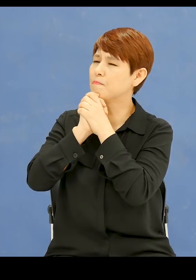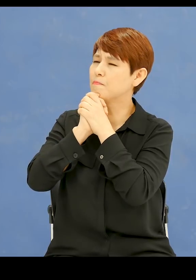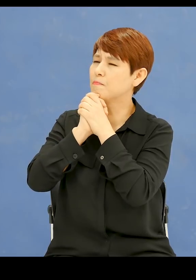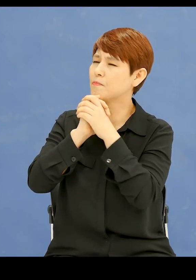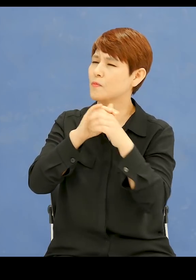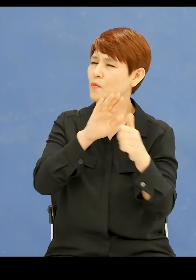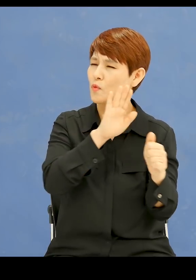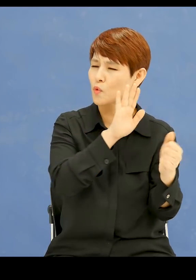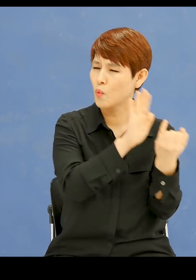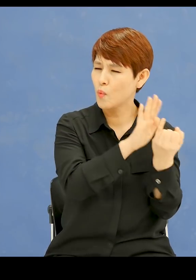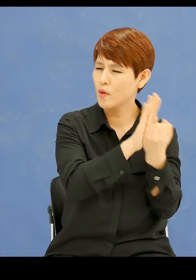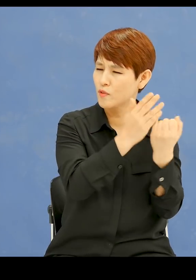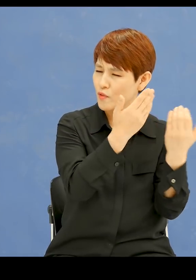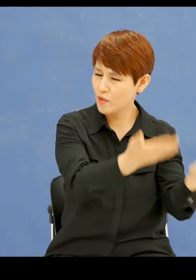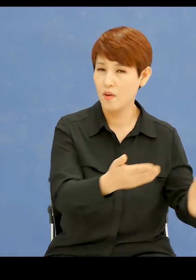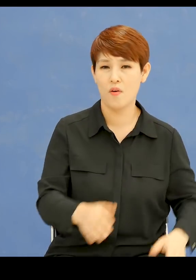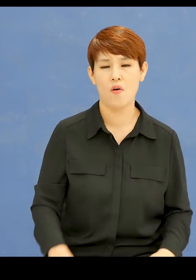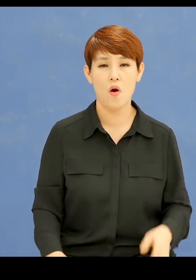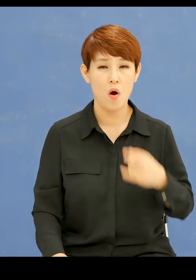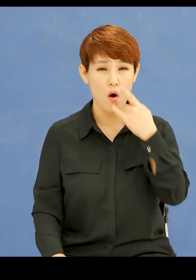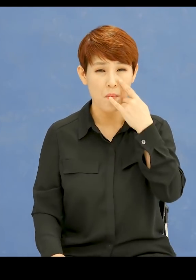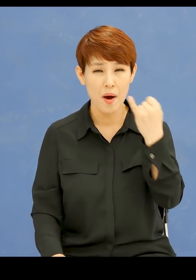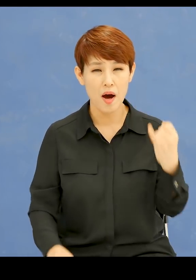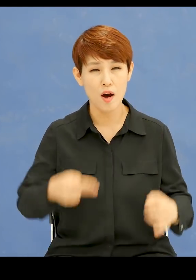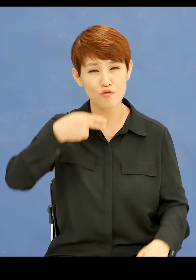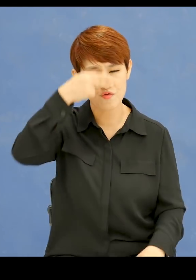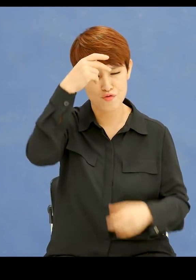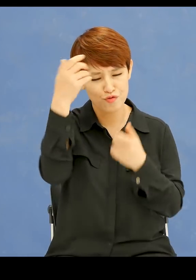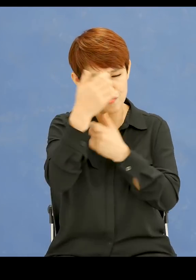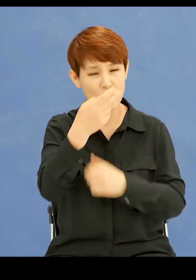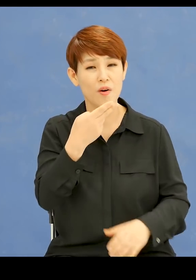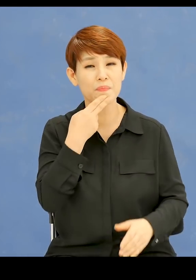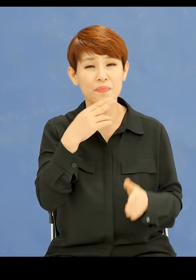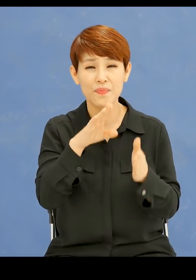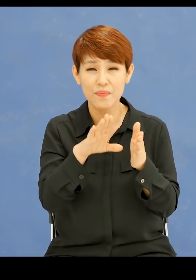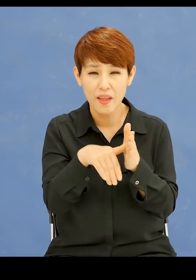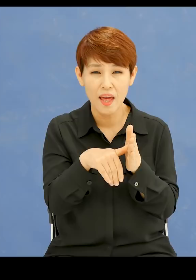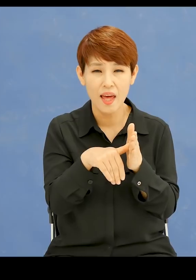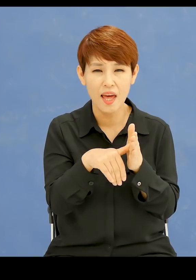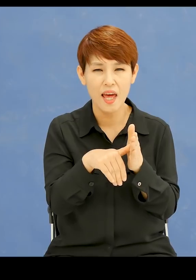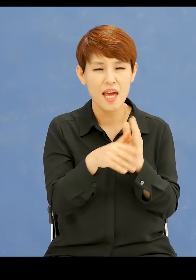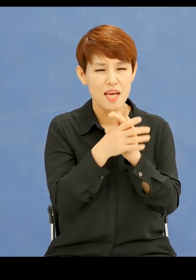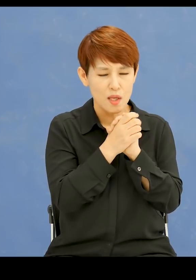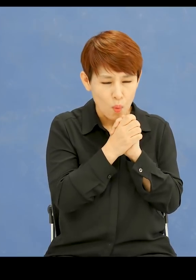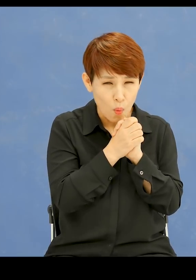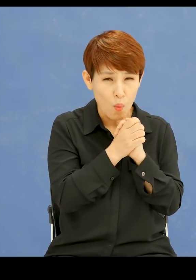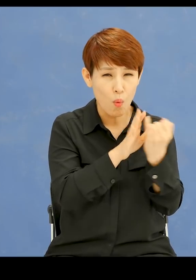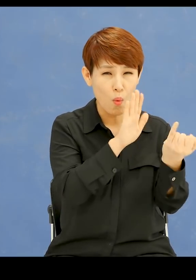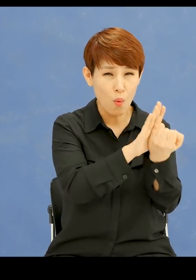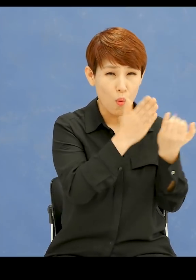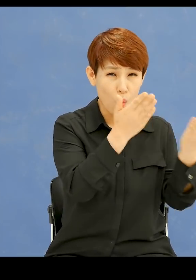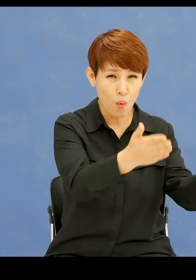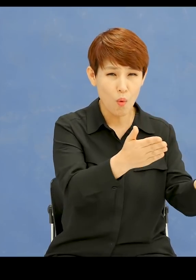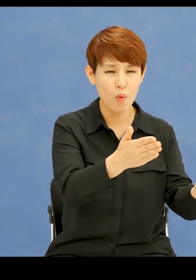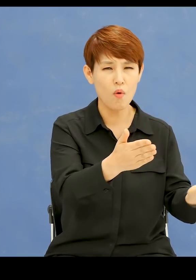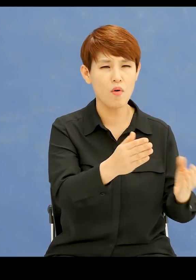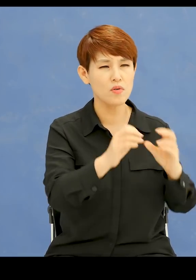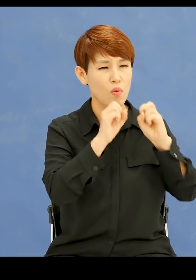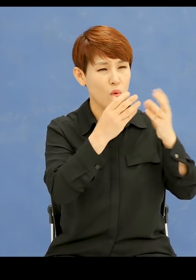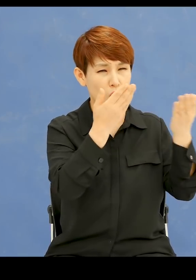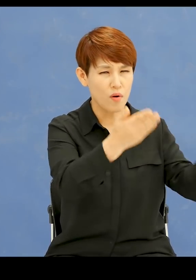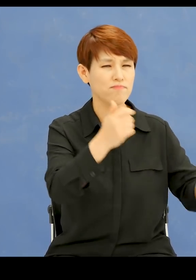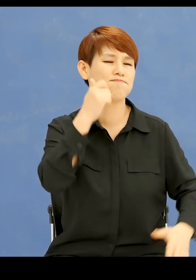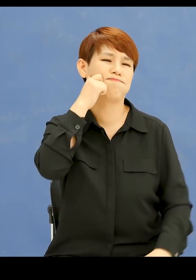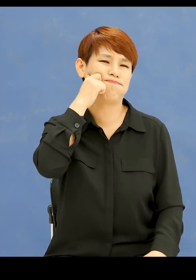계실 때 어머니를 위해서 이렇게 기도를 하거나 전도를 하거나 할 수가 없었어요. 네. 어머니가 워낙